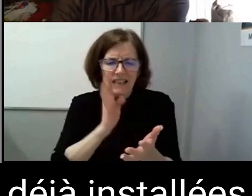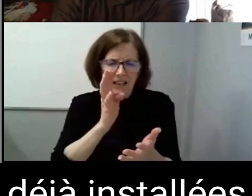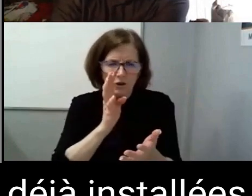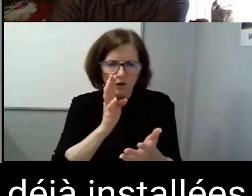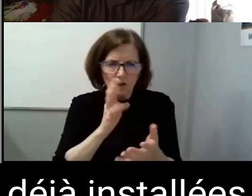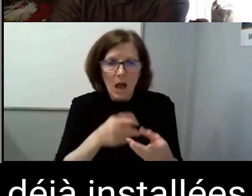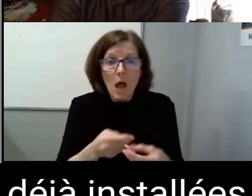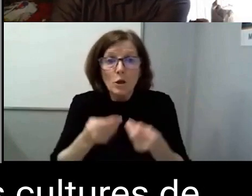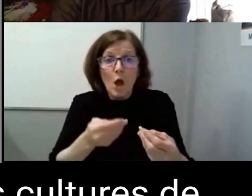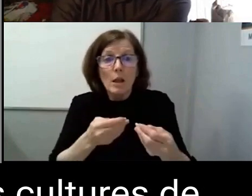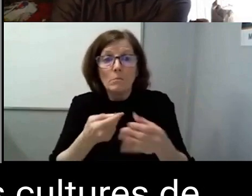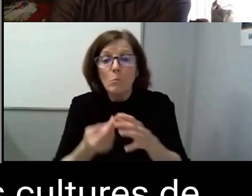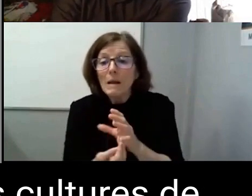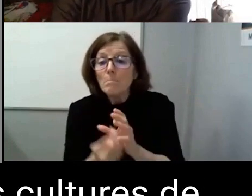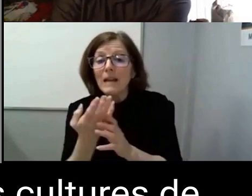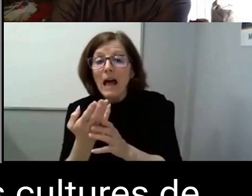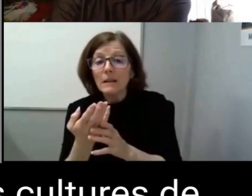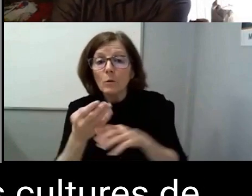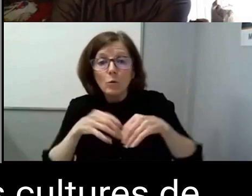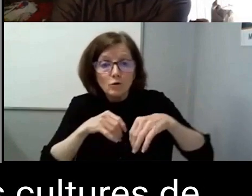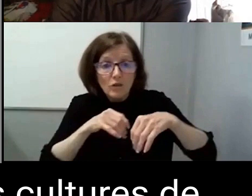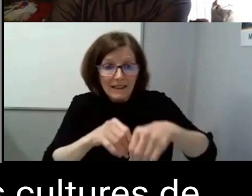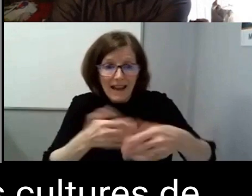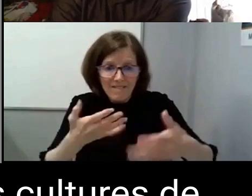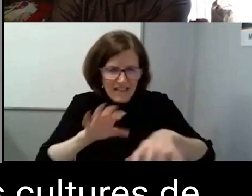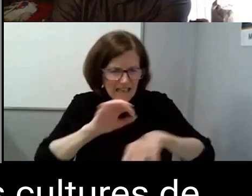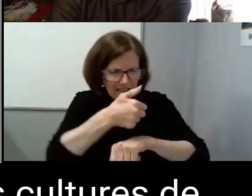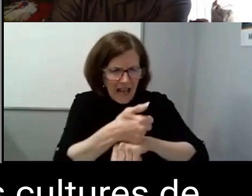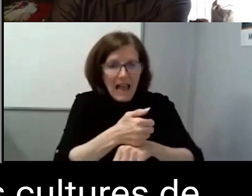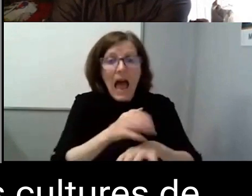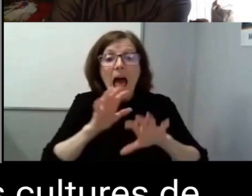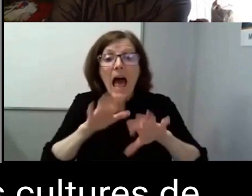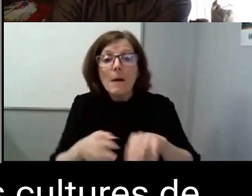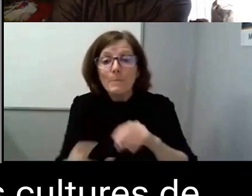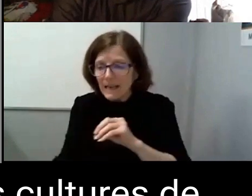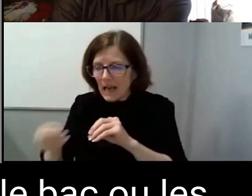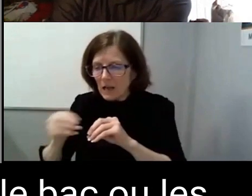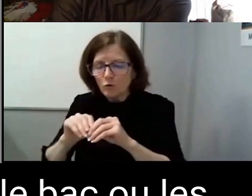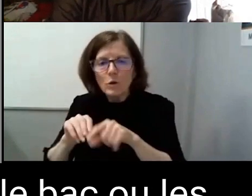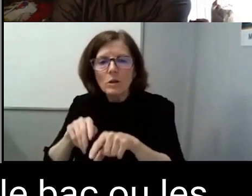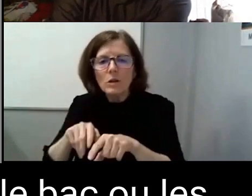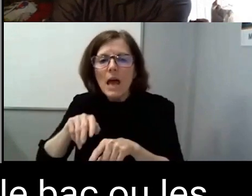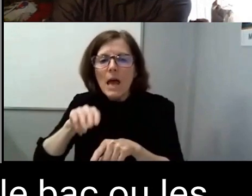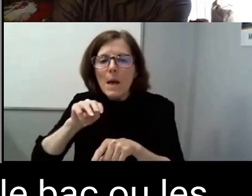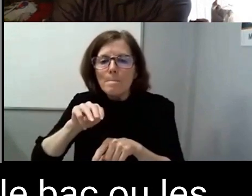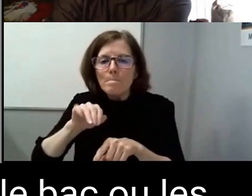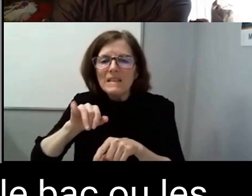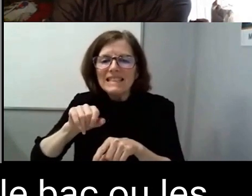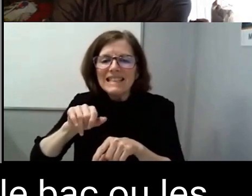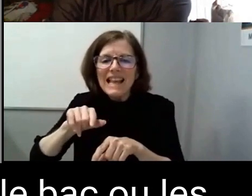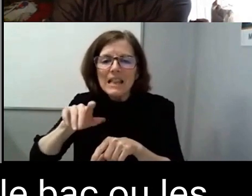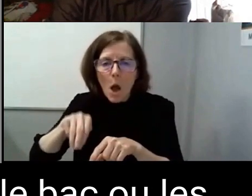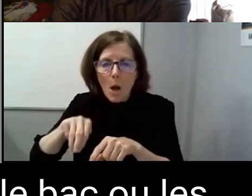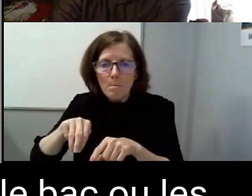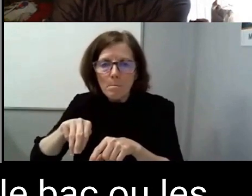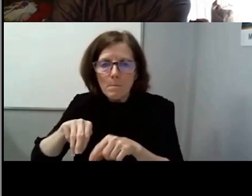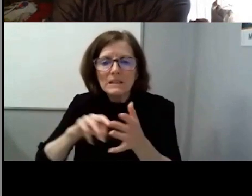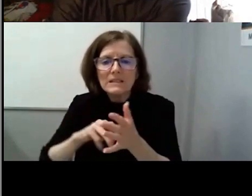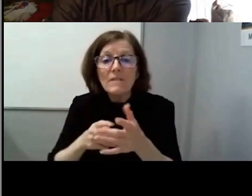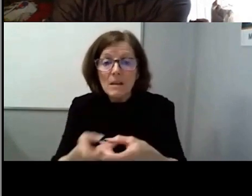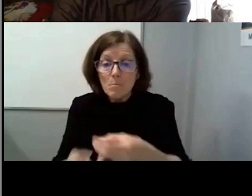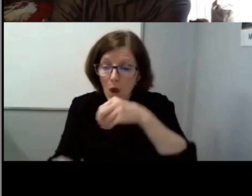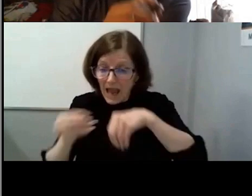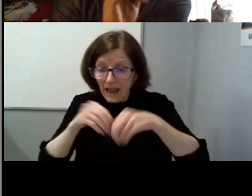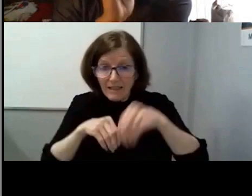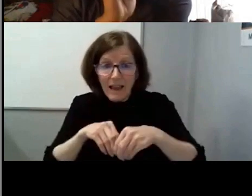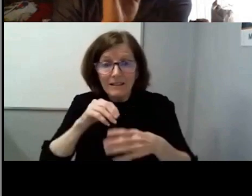potagers qui sont déjà installés. Puis, par la suite, on intègre le mycélium, les cultures de champignons. On peut les intégrer à même le bac ou les